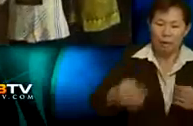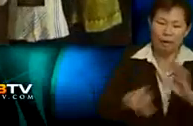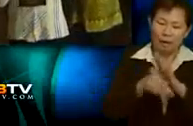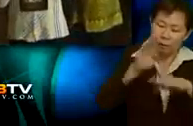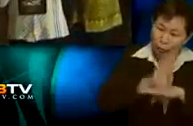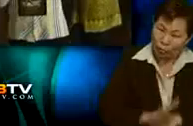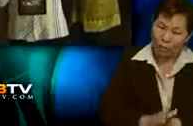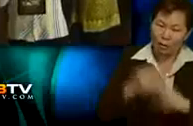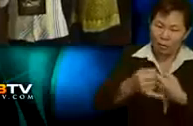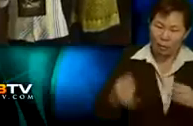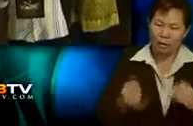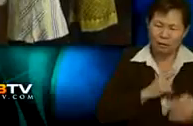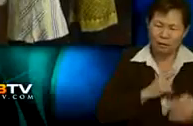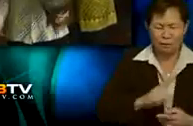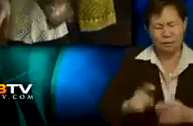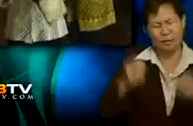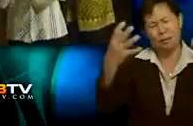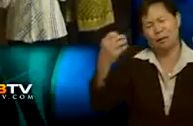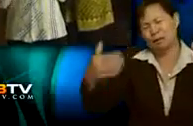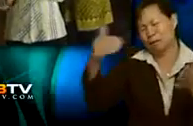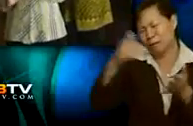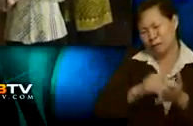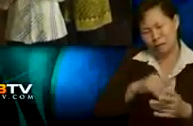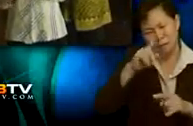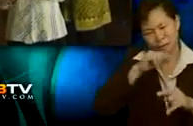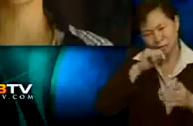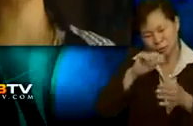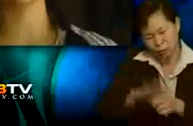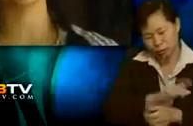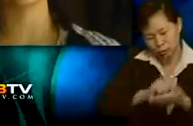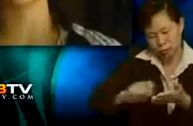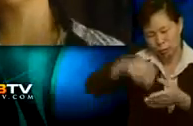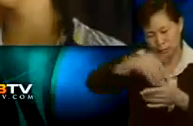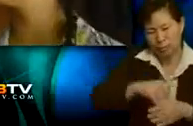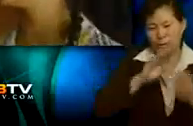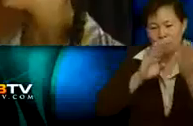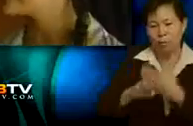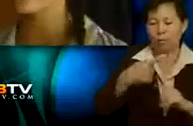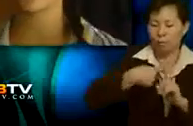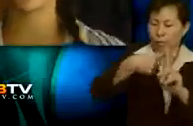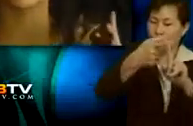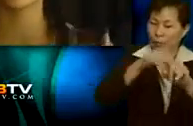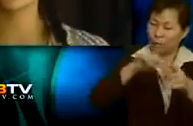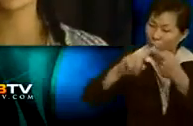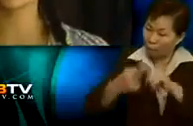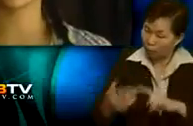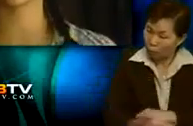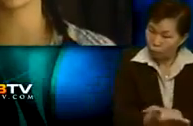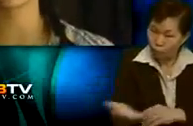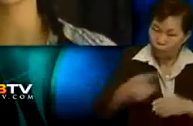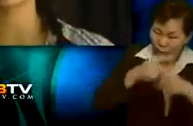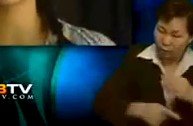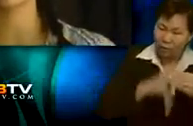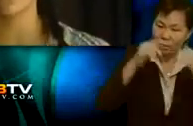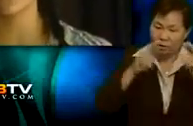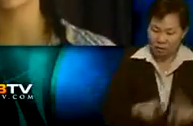lagi, balai Islam, pameran luar dan banyak lagi. Sampai tak cukup nak tulis dalam ni. Kami juga dapat maklum balas yang positif daripada kawan-kawan semua tentang